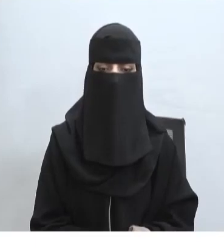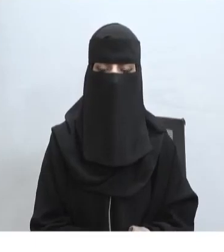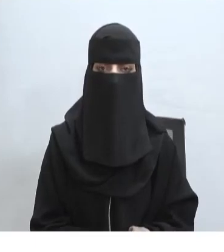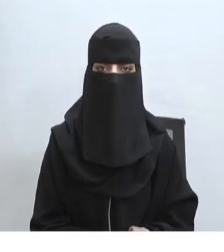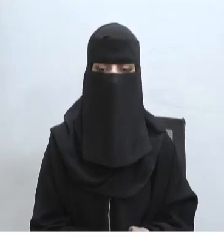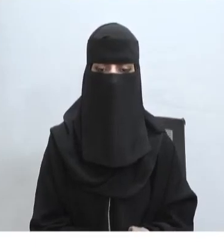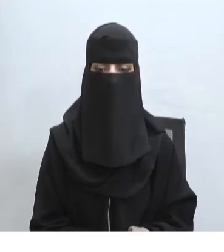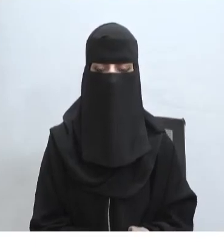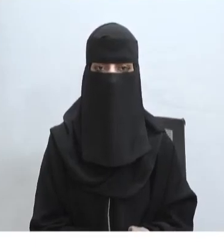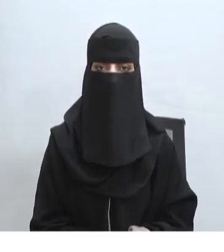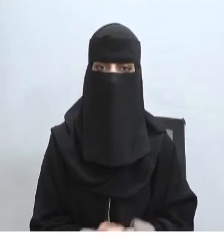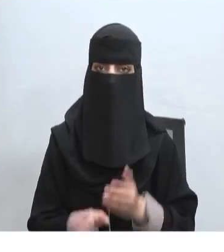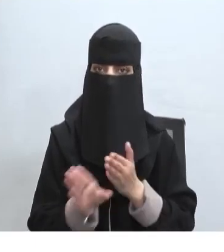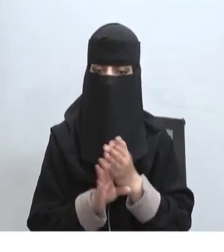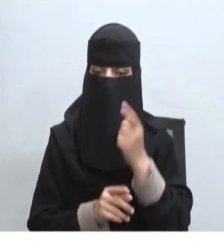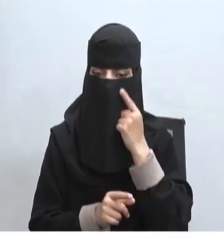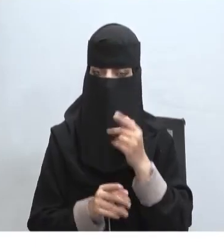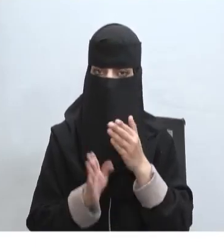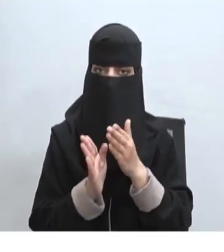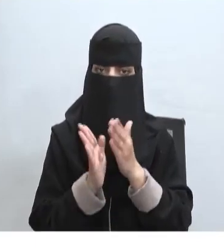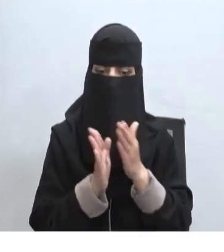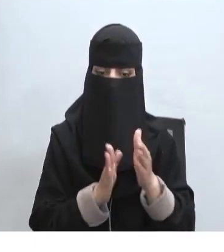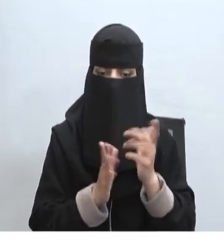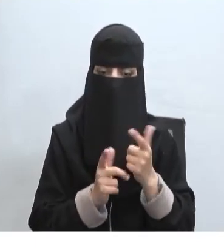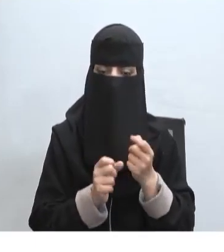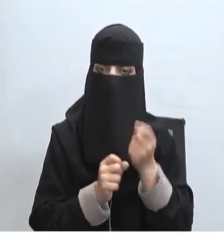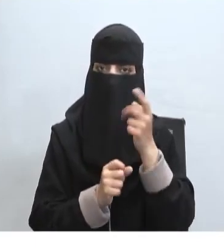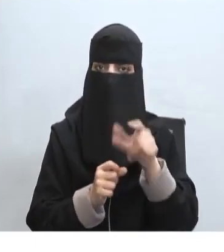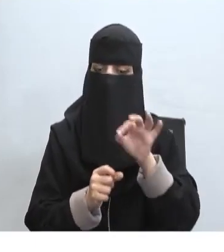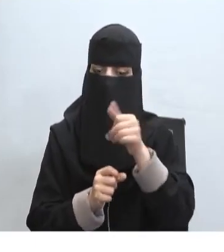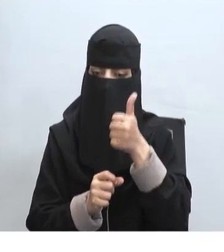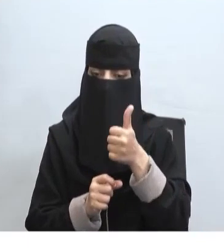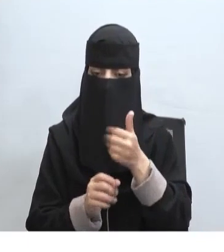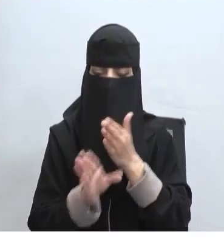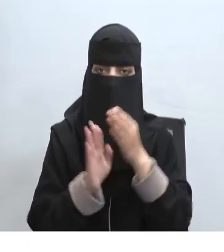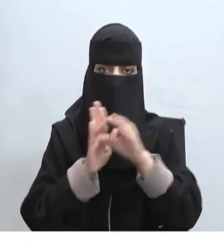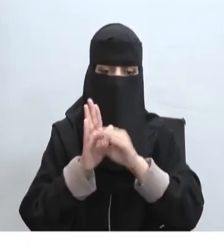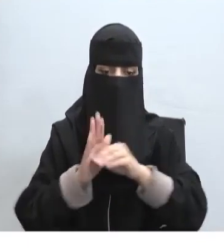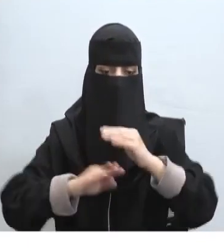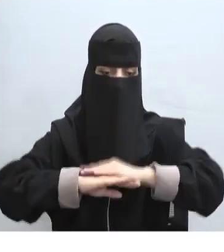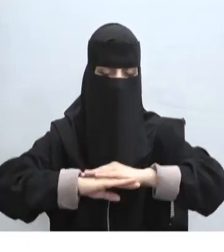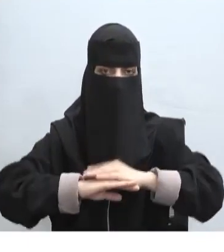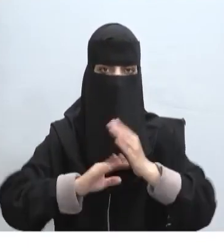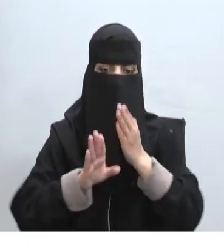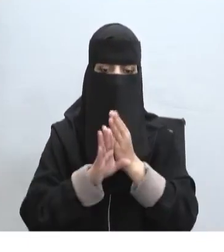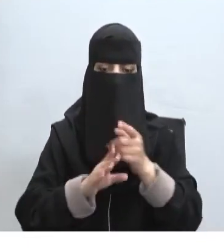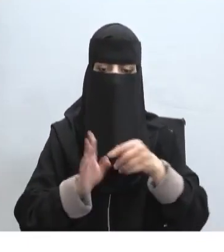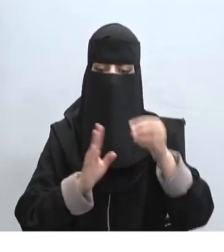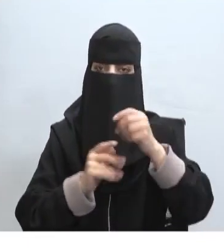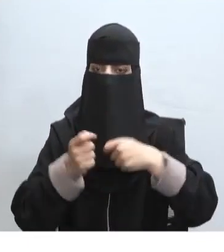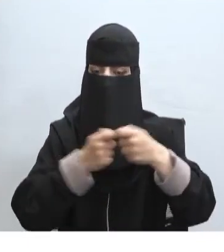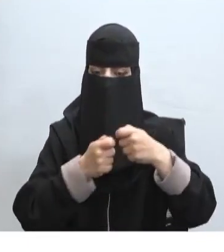الاسهم نمط الحياه هو العادات والتفضيلات والمعايير الاخلاقيه والمستوى الاقتصادي الذي تشكل جميعها